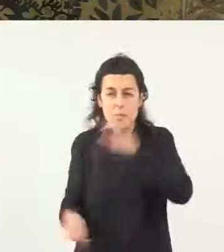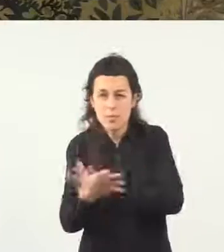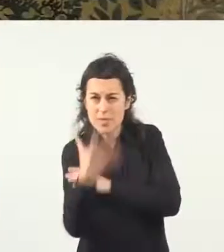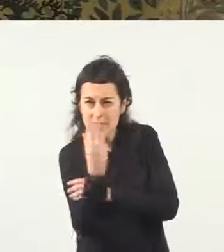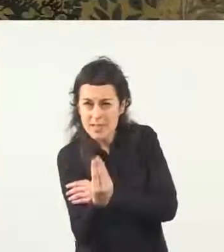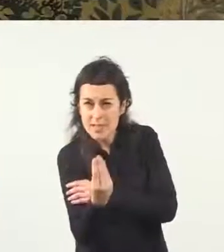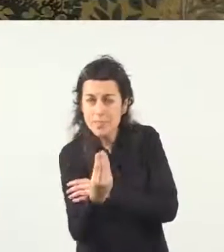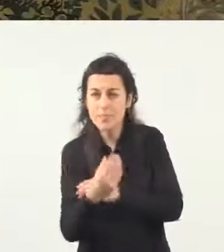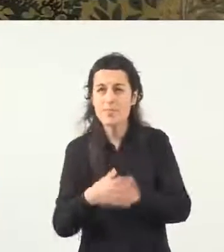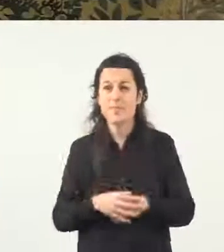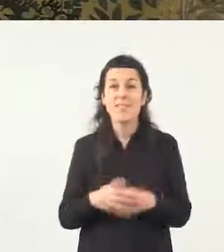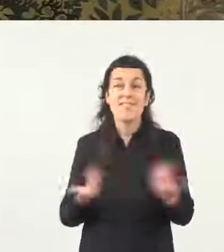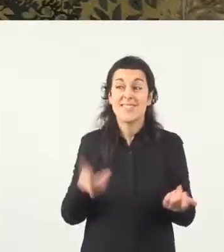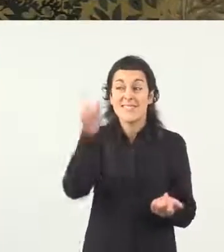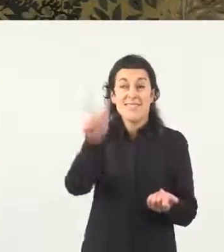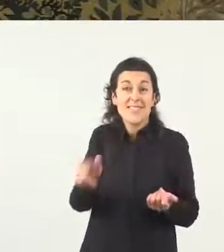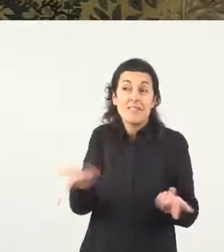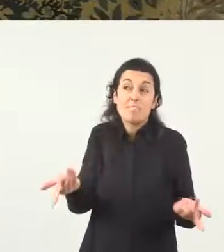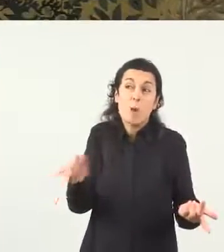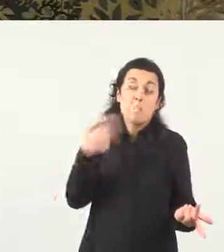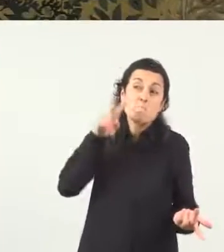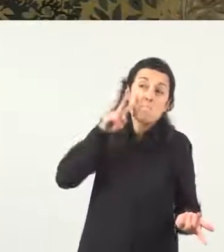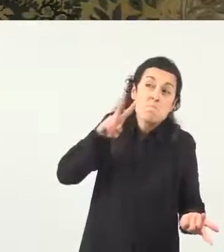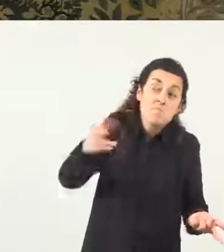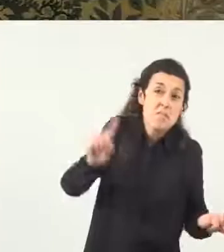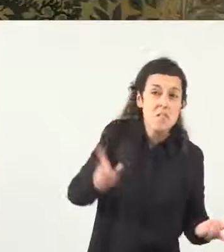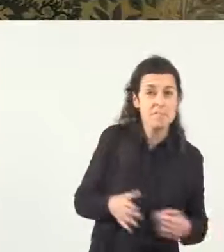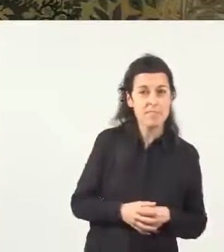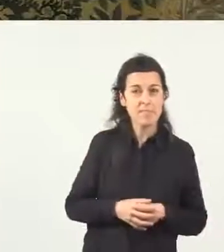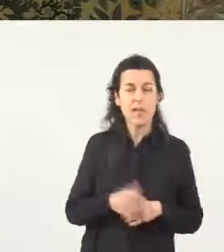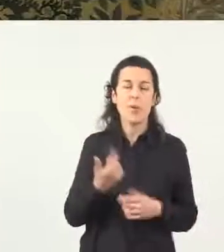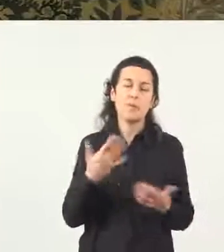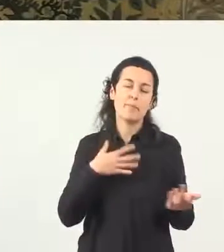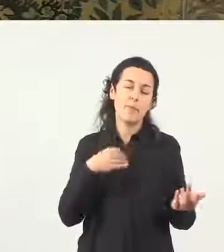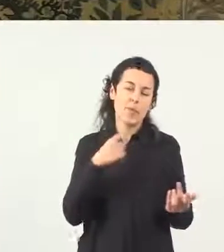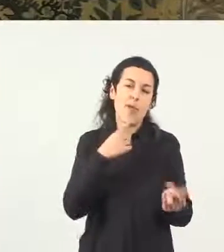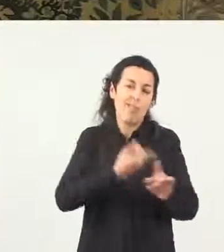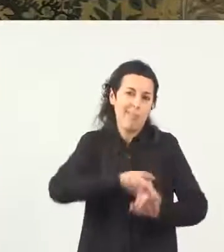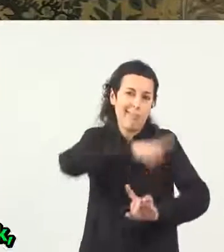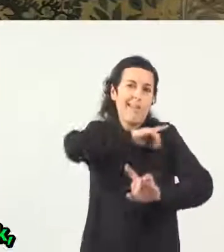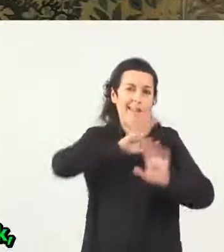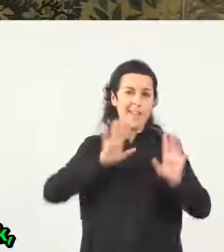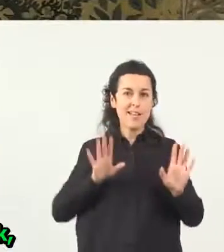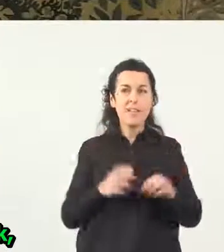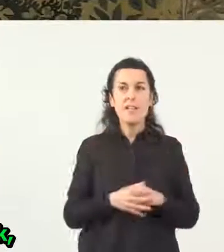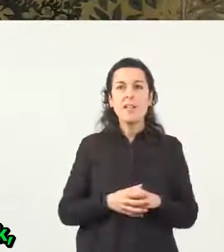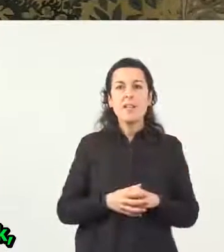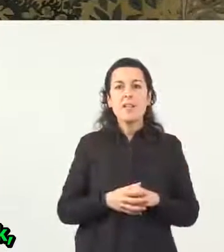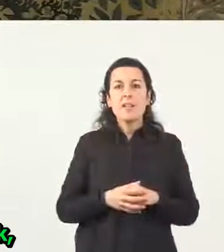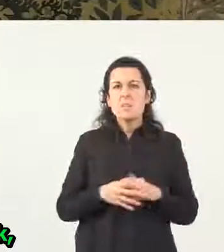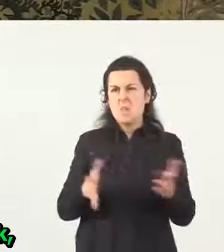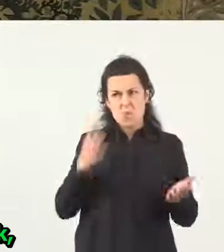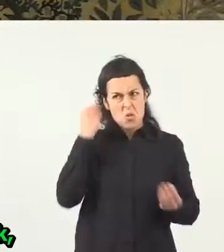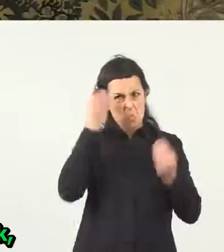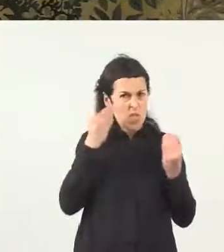didazue. Baina horiek ez ditugu ikusten hainbeste. Bueno, igual nago esageratzen, agien nago esageratzen, baina bueno, uste dut ez